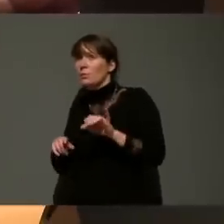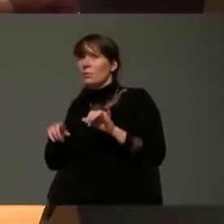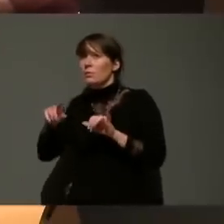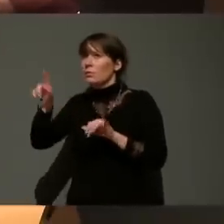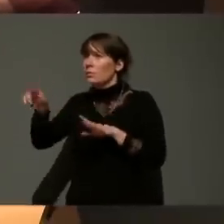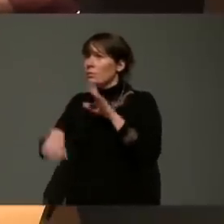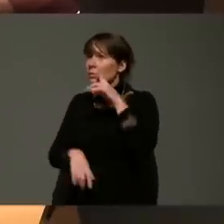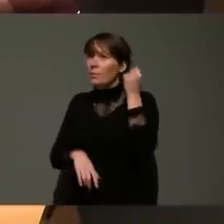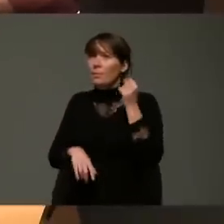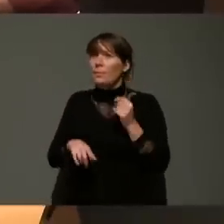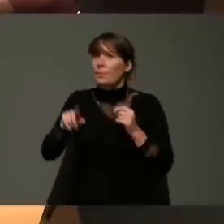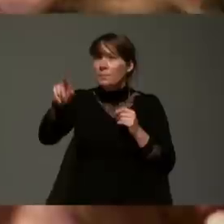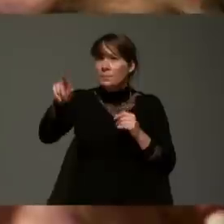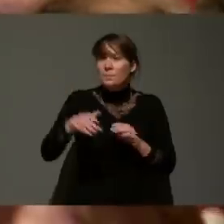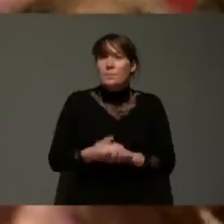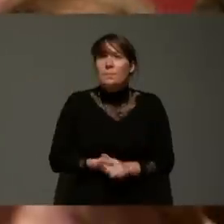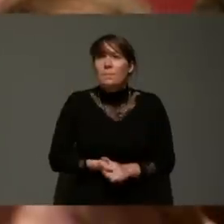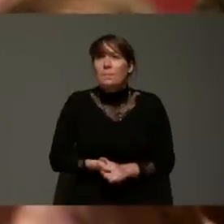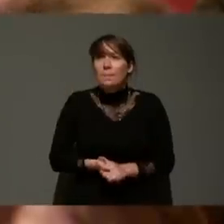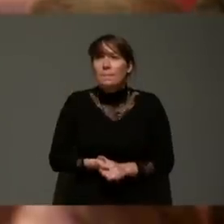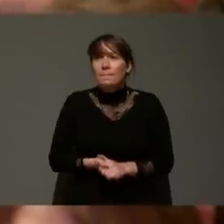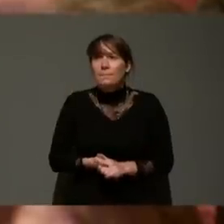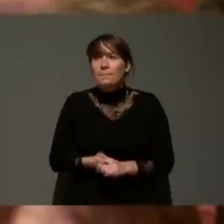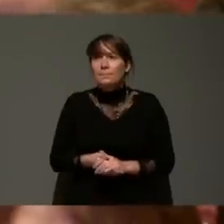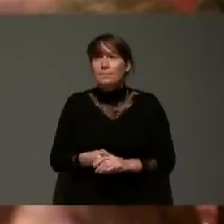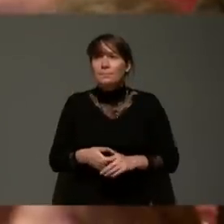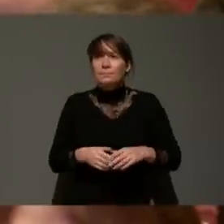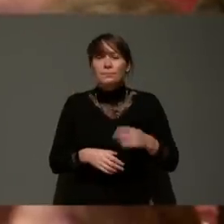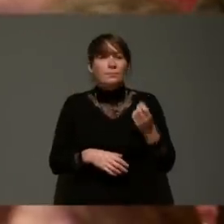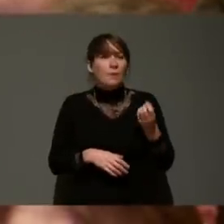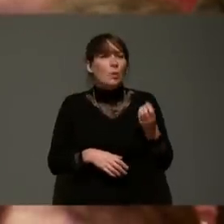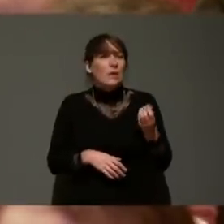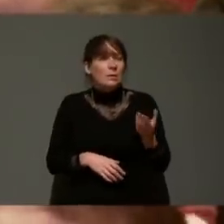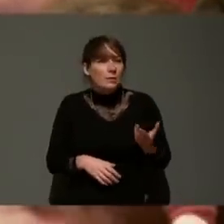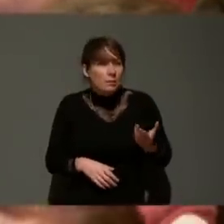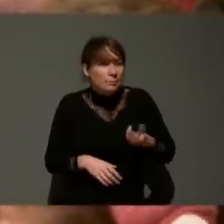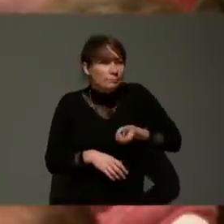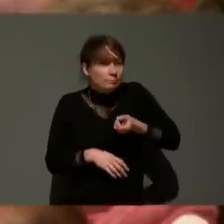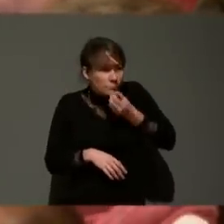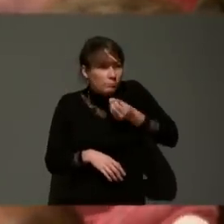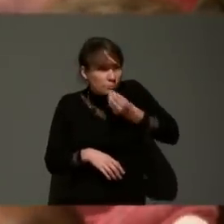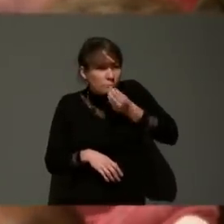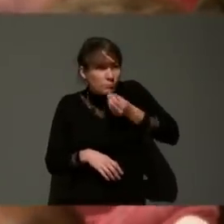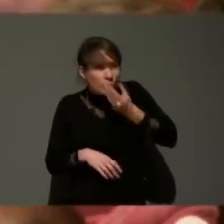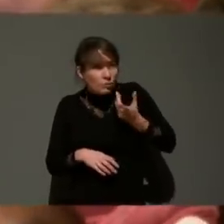Oui. Je voulais savoir, que pensez-vous de la consommation de protéines juste après l'effort pour mieux récupérer? Ça ne sert à